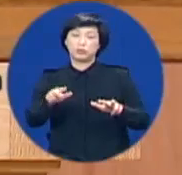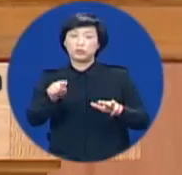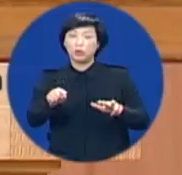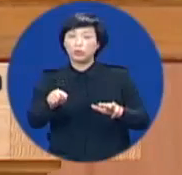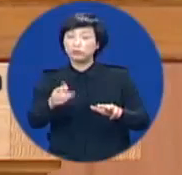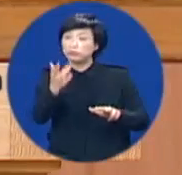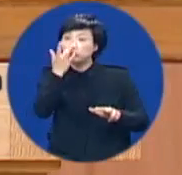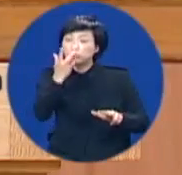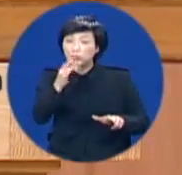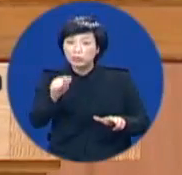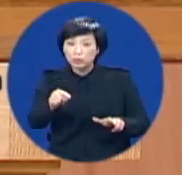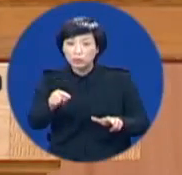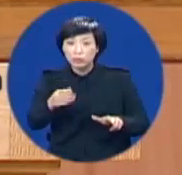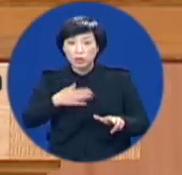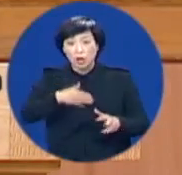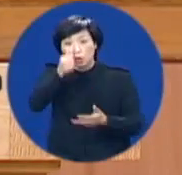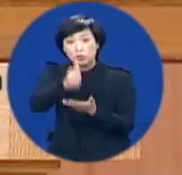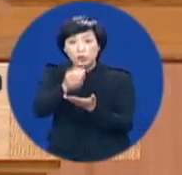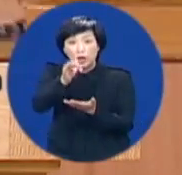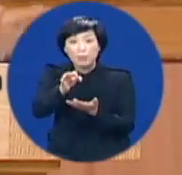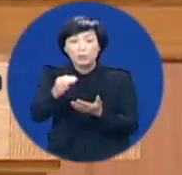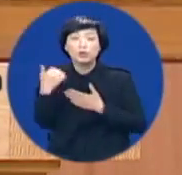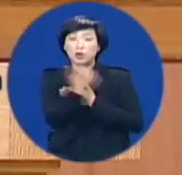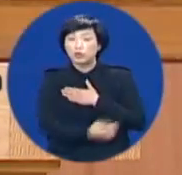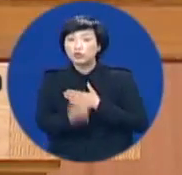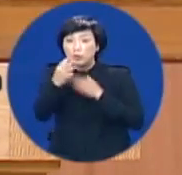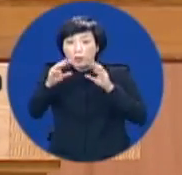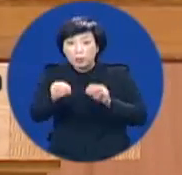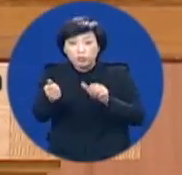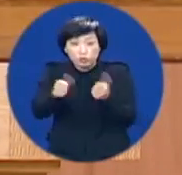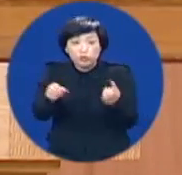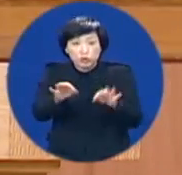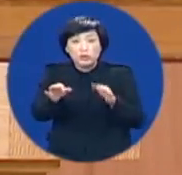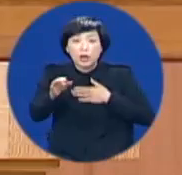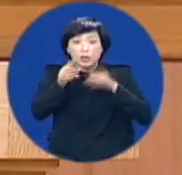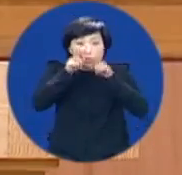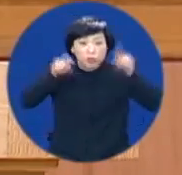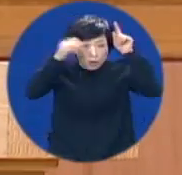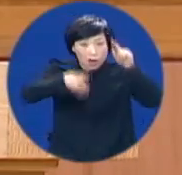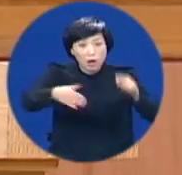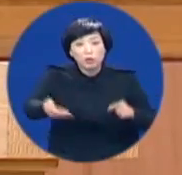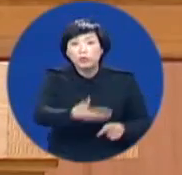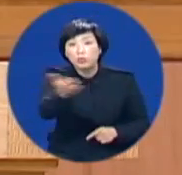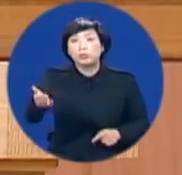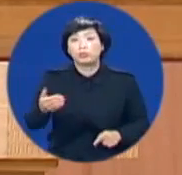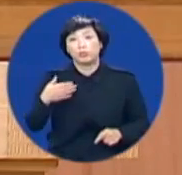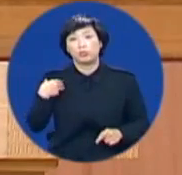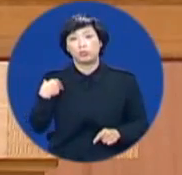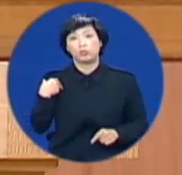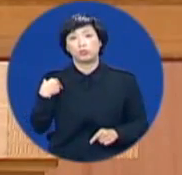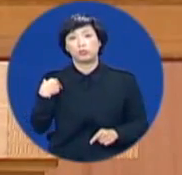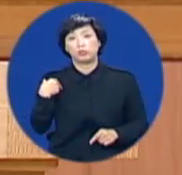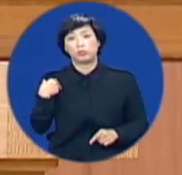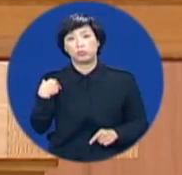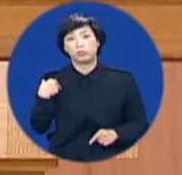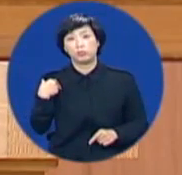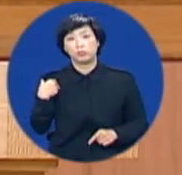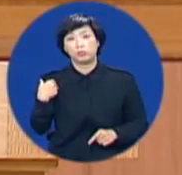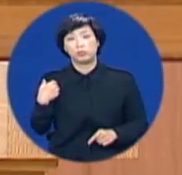그것이 그 죄값으로 내가 육신이 끝나는 순간 지옥 간다는 사실을 모르고 있는 거예요.